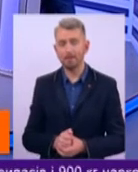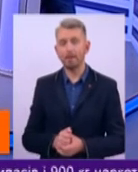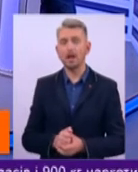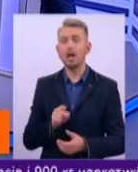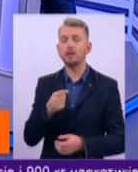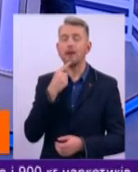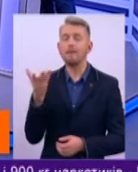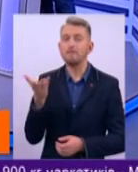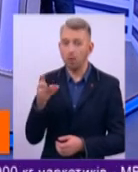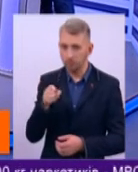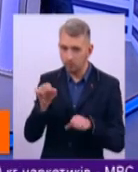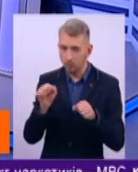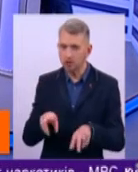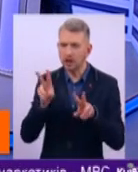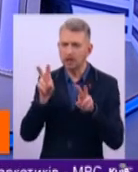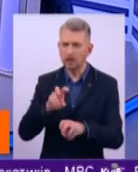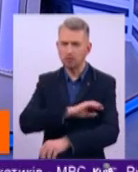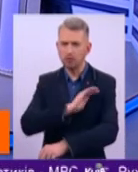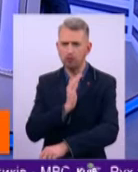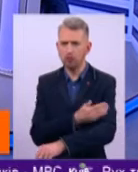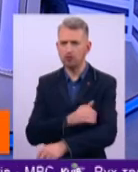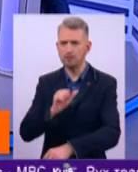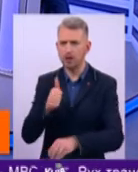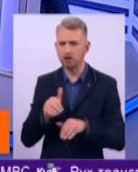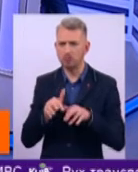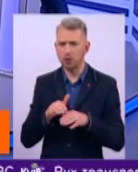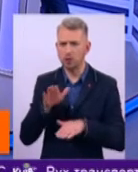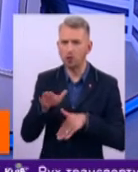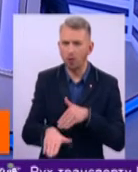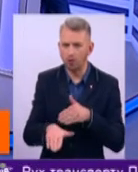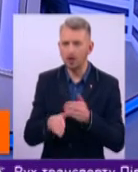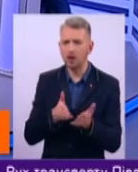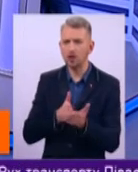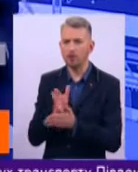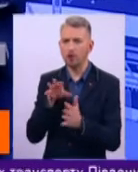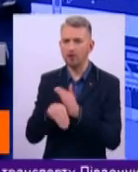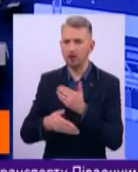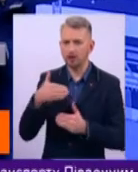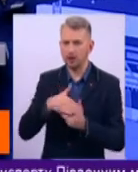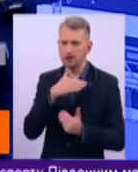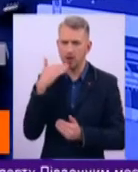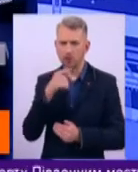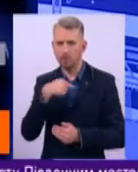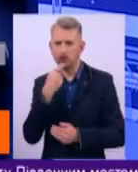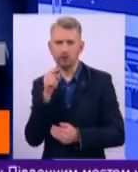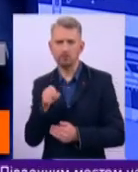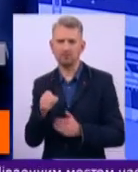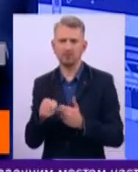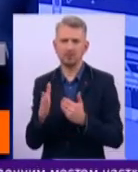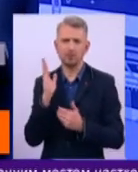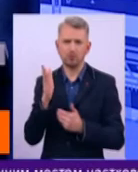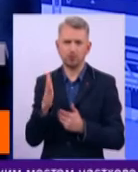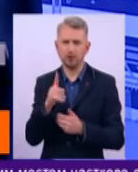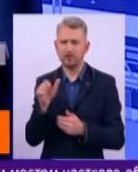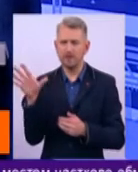доповідь, наскільки її можна назвати потужним першим кроком на шляху вже до запровадження санкцій, тому що багато говорили, що вони будуть, ну, фактично